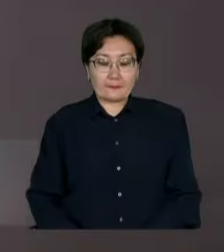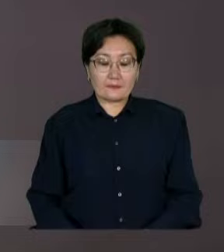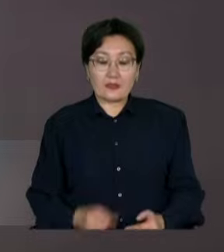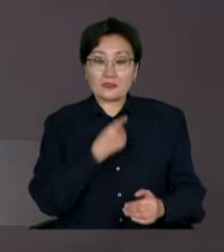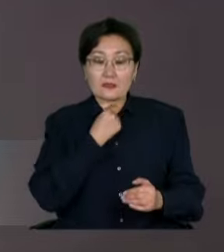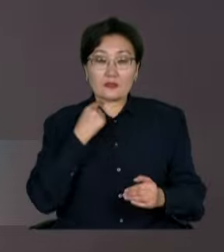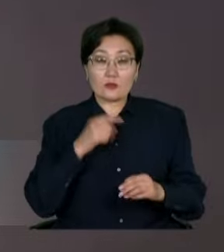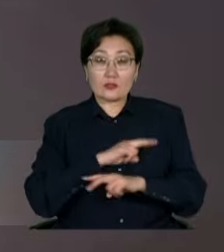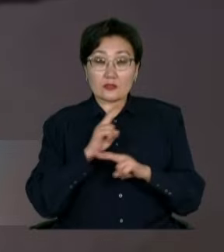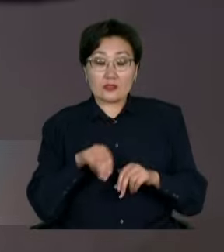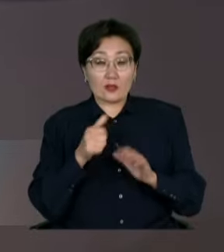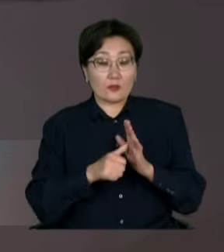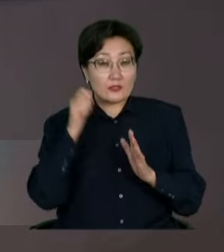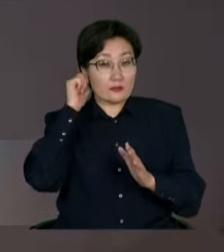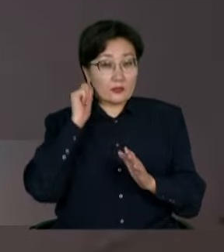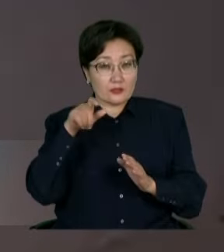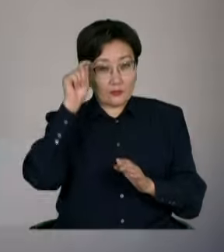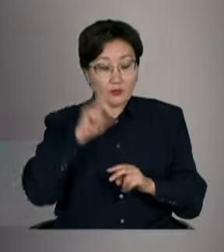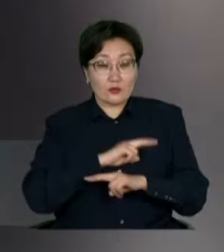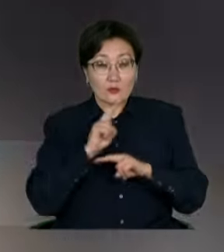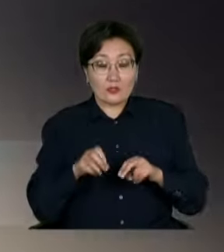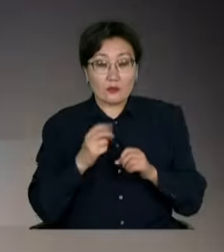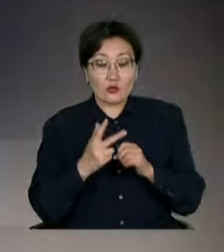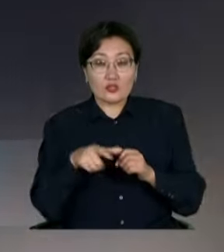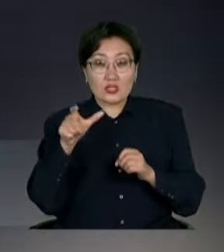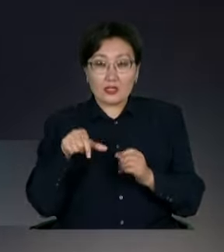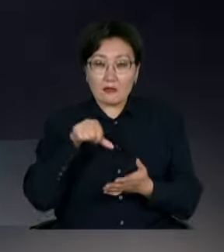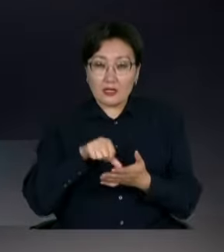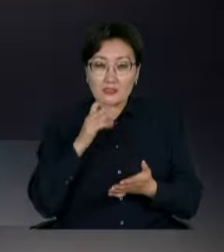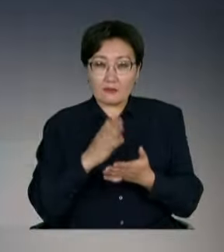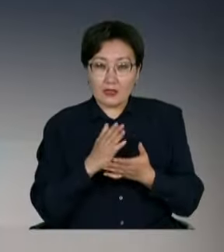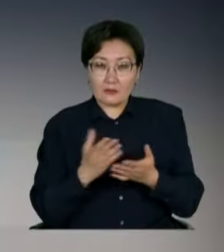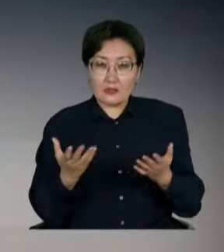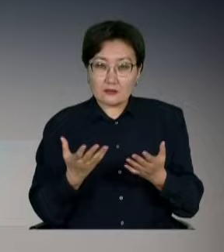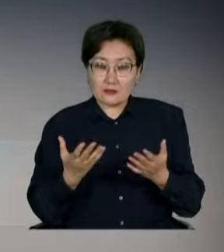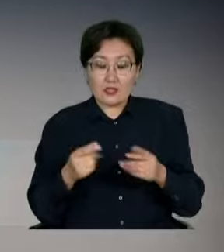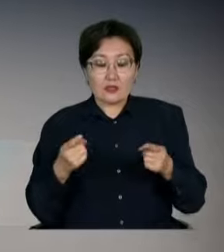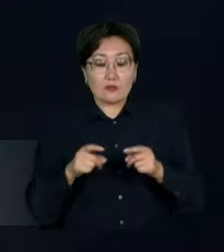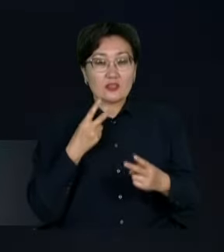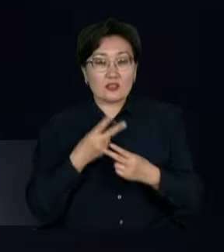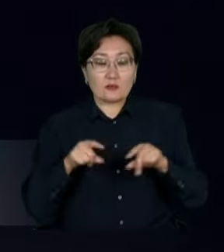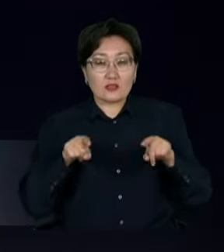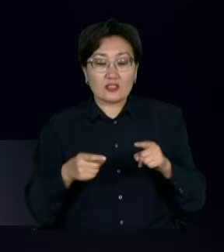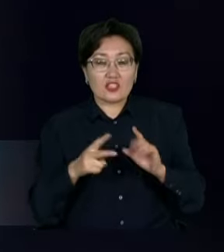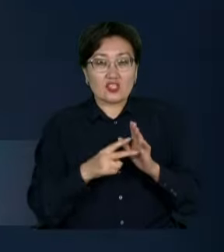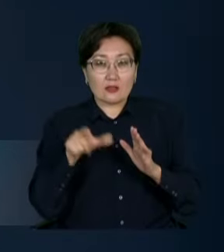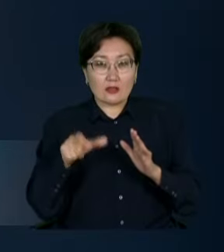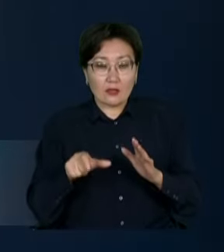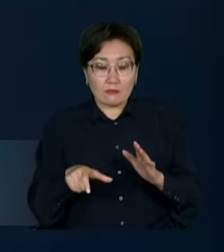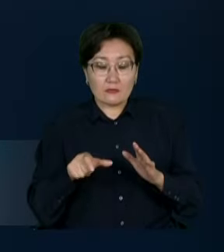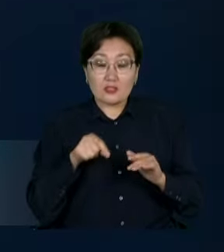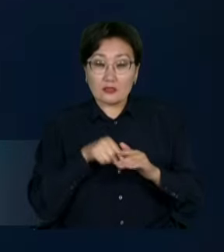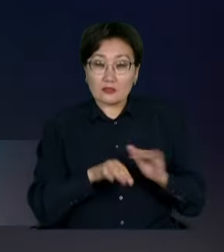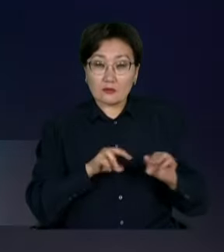Талғарда қаза тапқан 16 жастағы баланың өліміне 13 адамның қатысы бары рас па? Неге қамауға тек 7 күдікті алынған? Ішкі